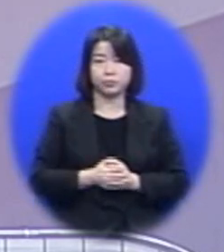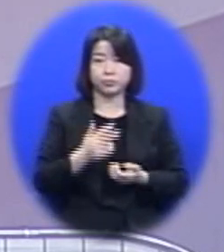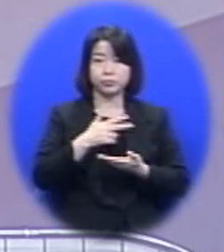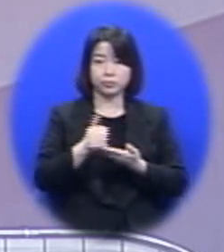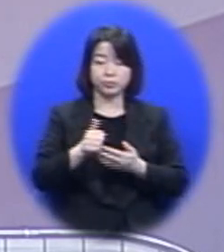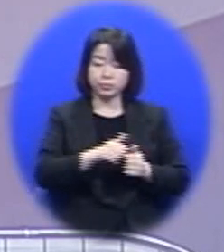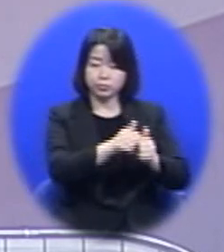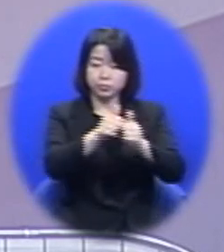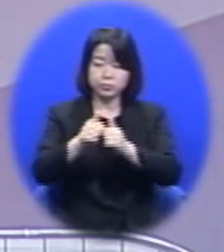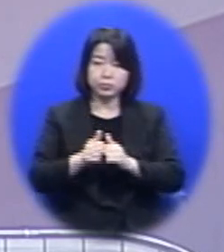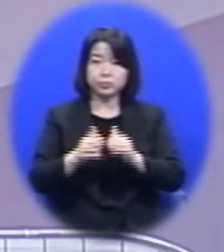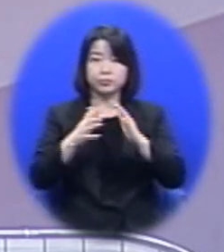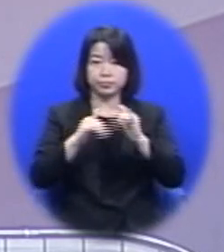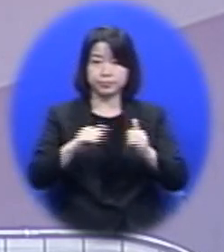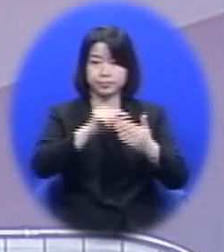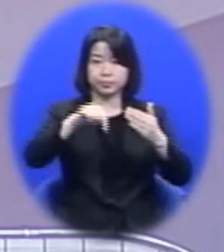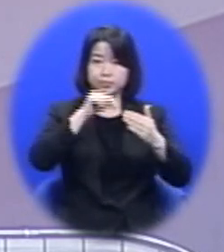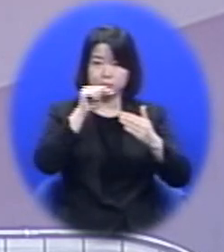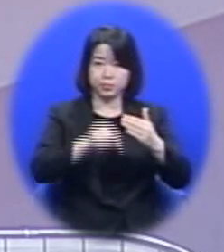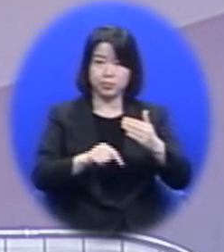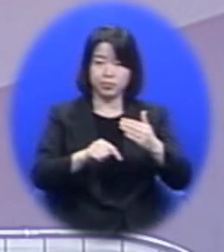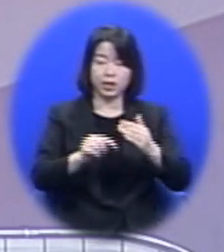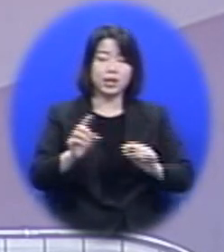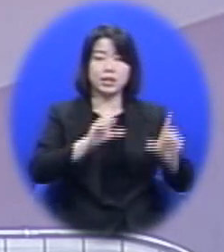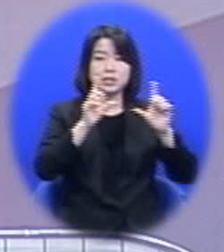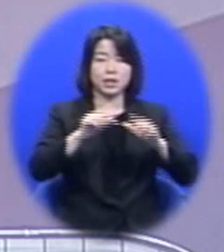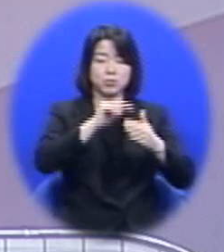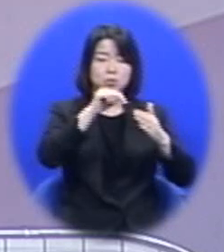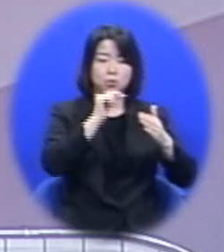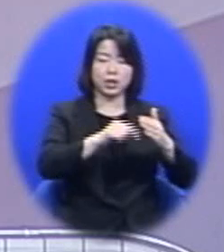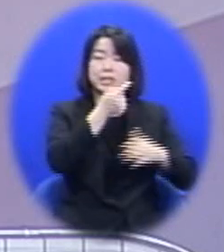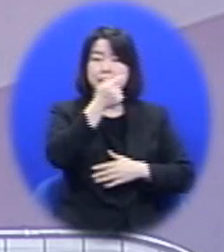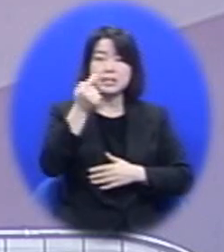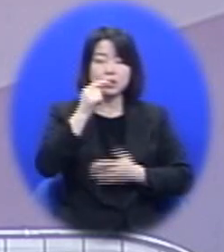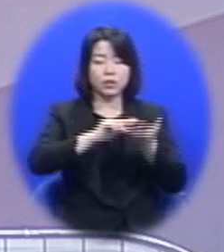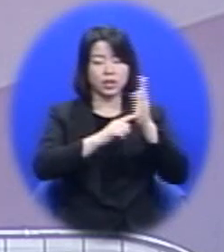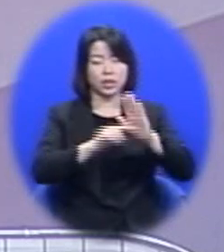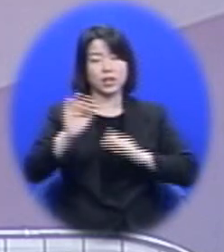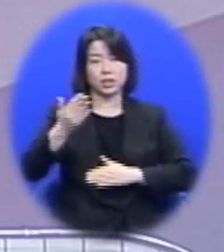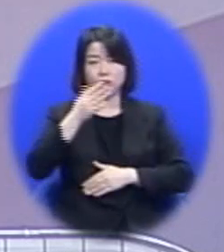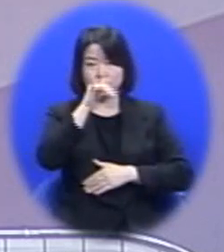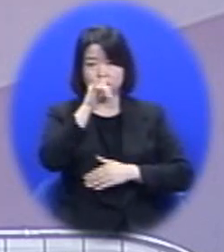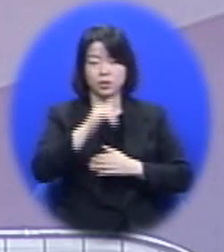주님과 동행하는 사람 속에는 삶 속의 증거가 나타나게 되어 있습니다.